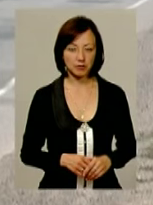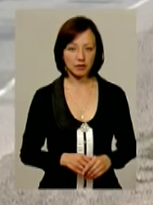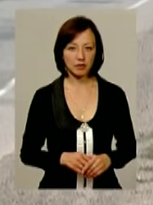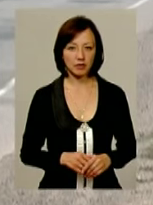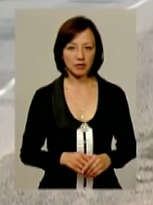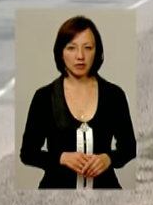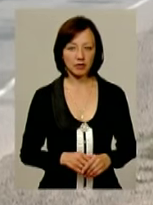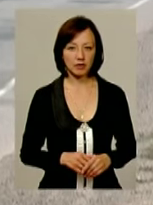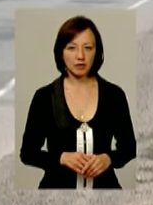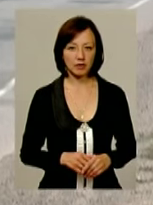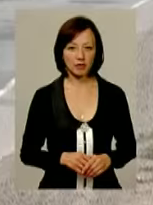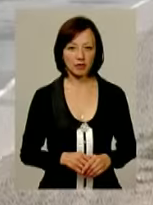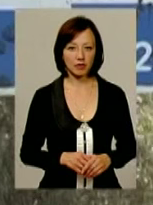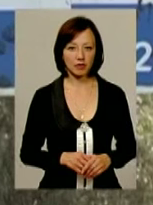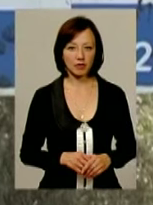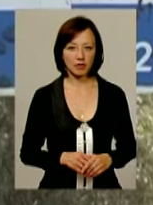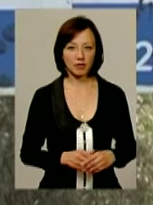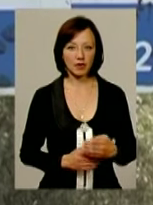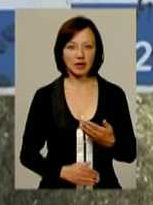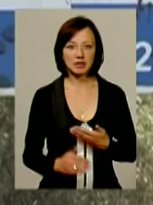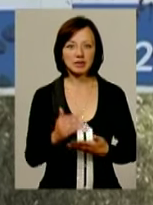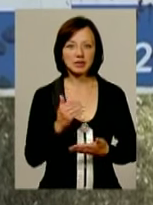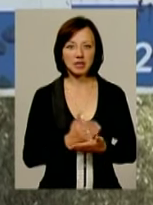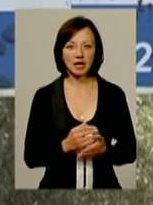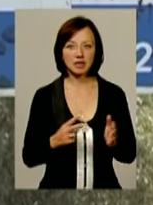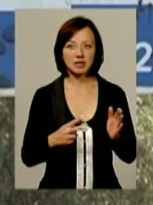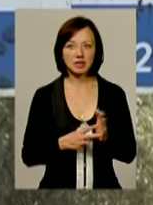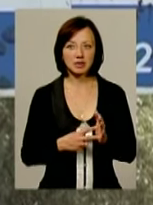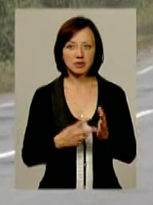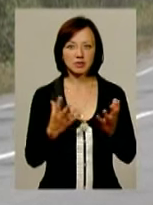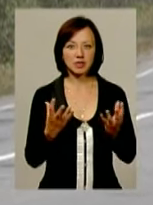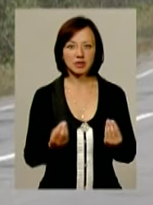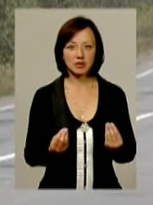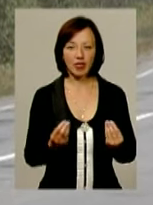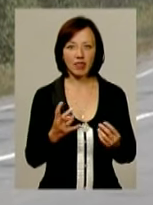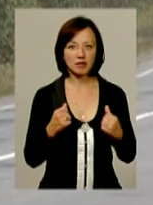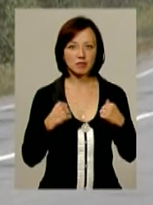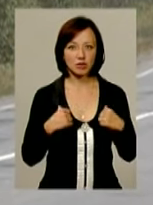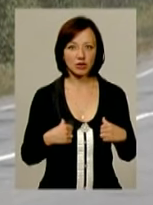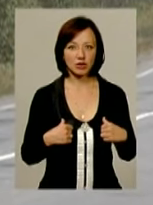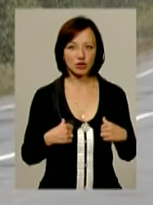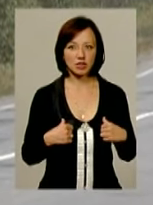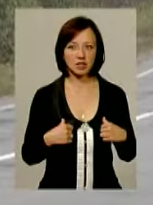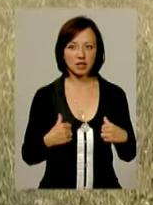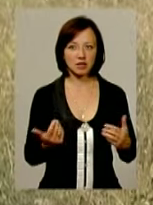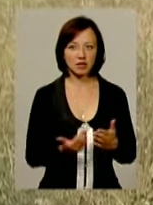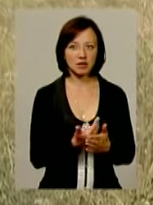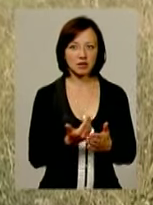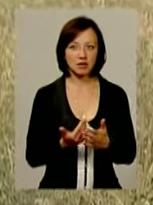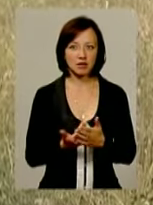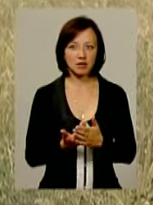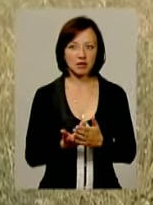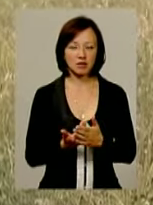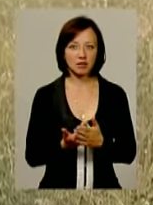Останні 7 днів ознаменувались для відносно спокійної Хмельниччини зовсім неспокійними новинами. Йдеться про в'язнів-втікачів. 25 липня під